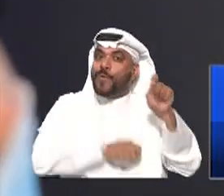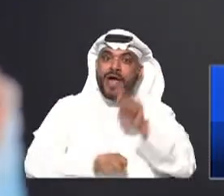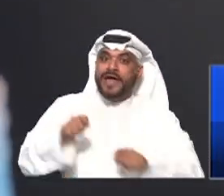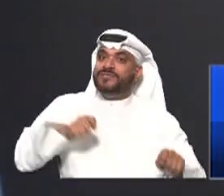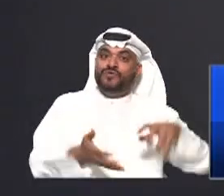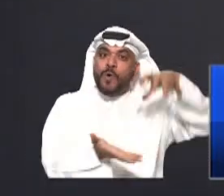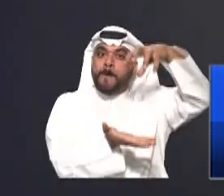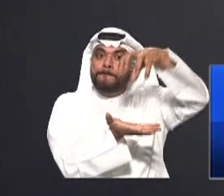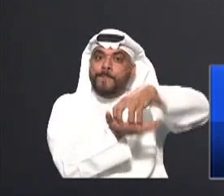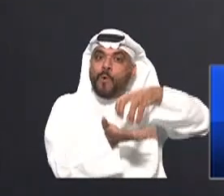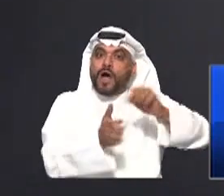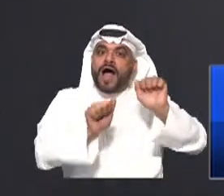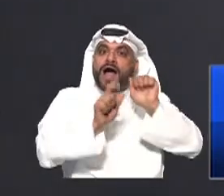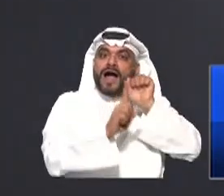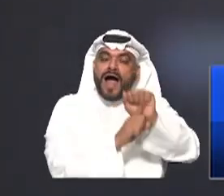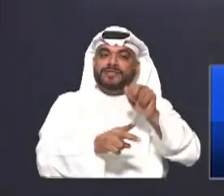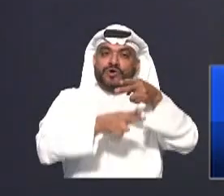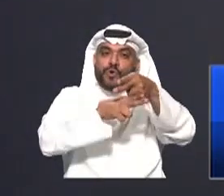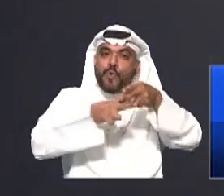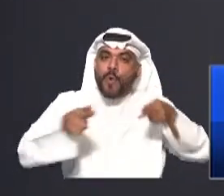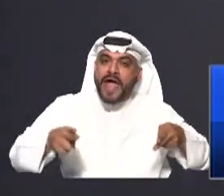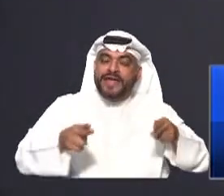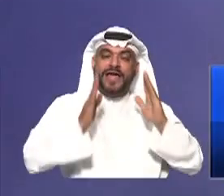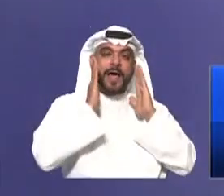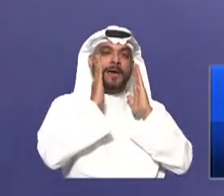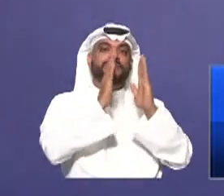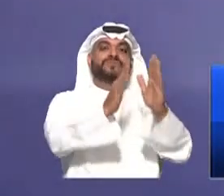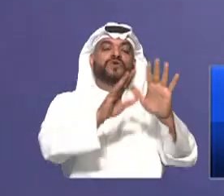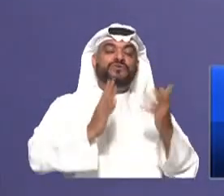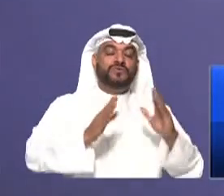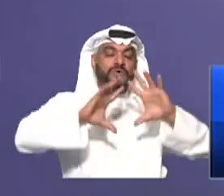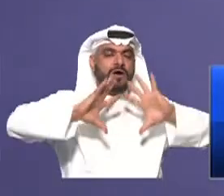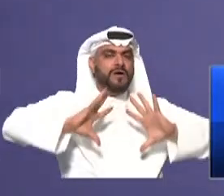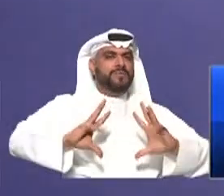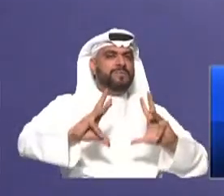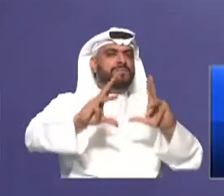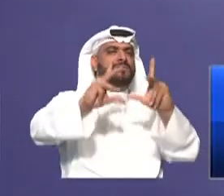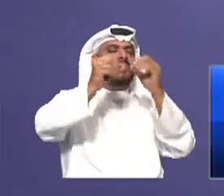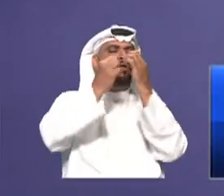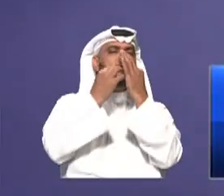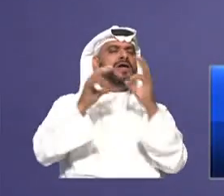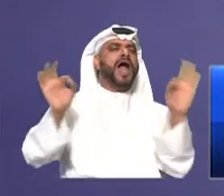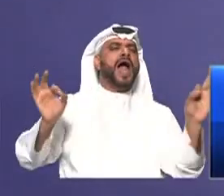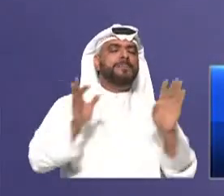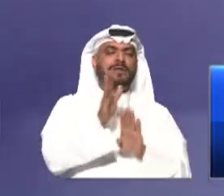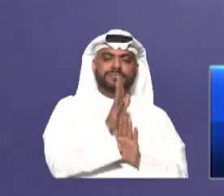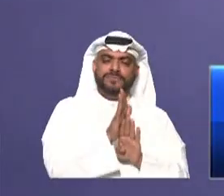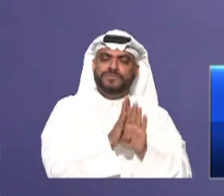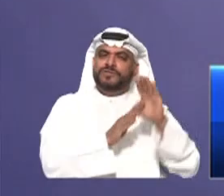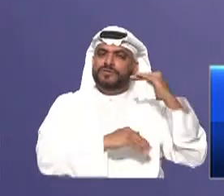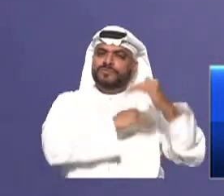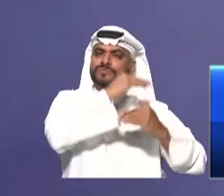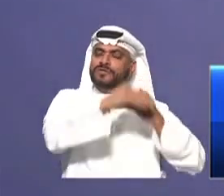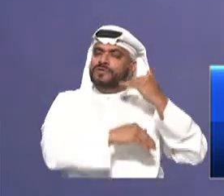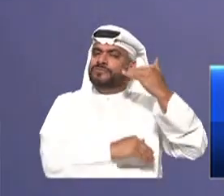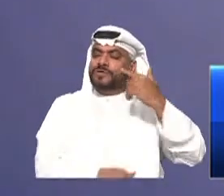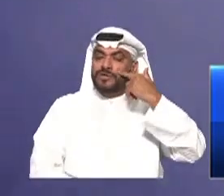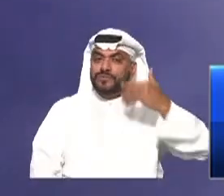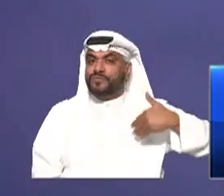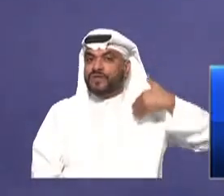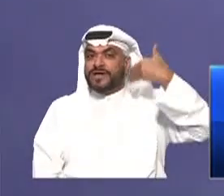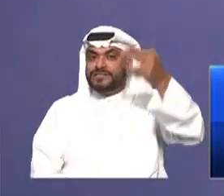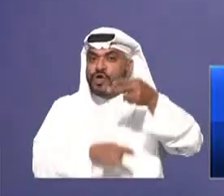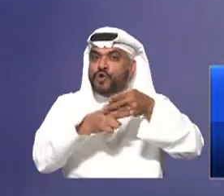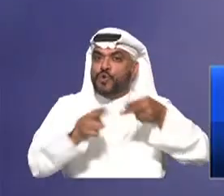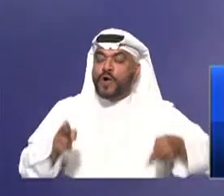تاريخي ثقافي فني إنساني والتنمية المستدامة من خلال رؤية الكويت 2035،